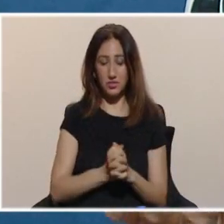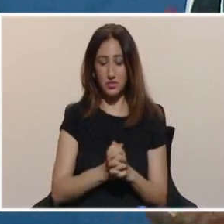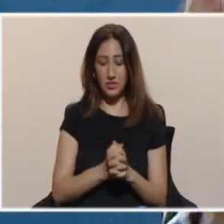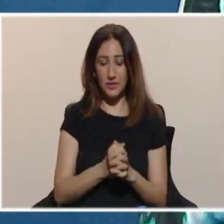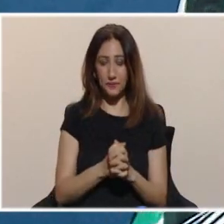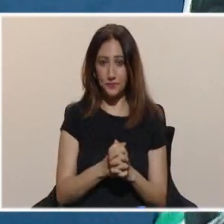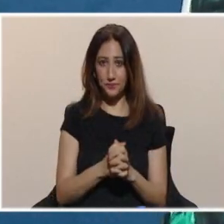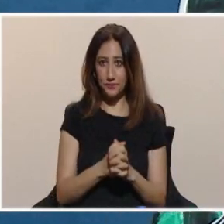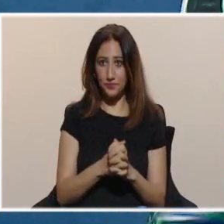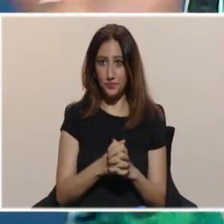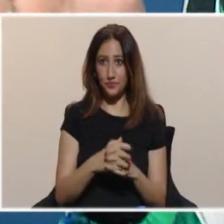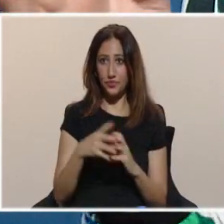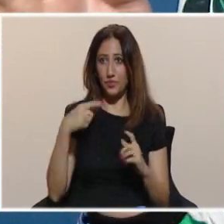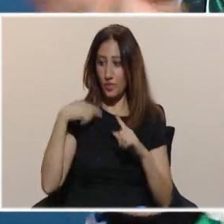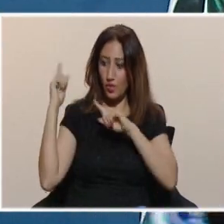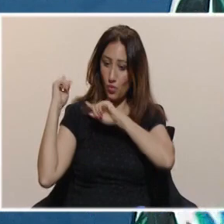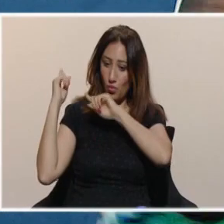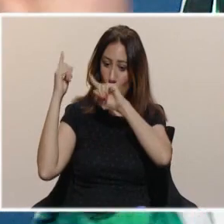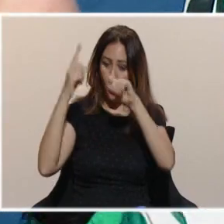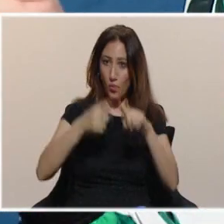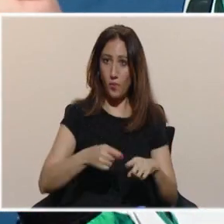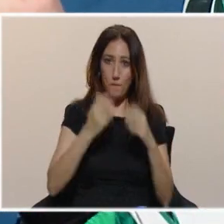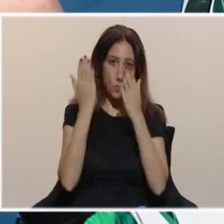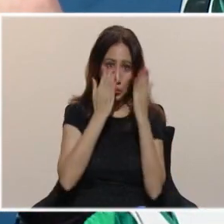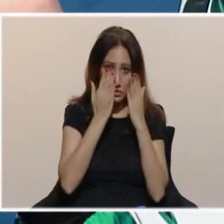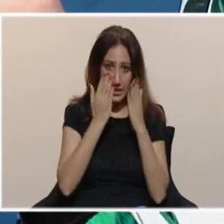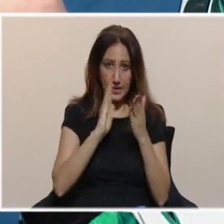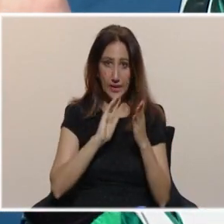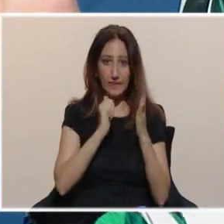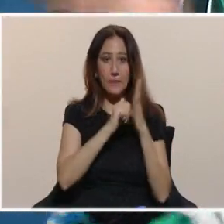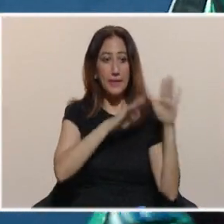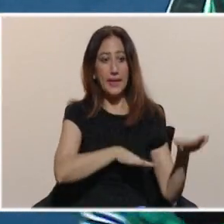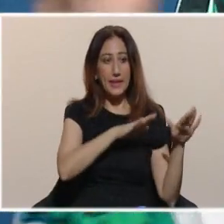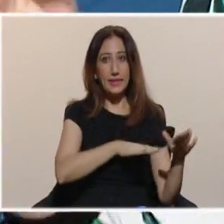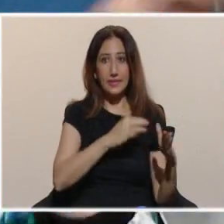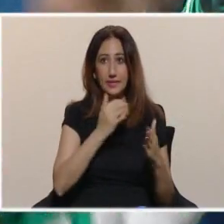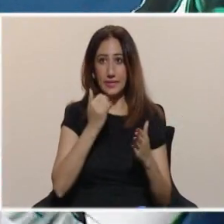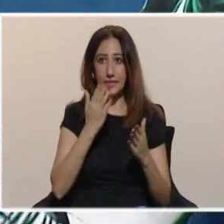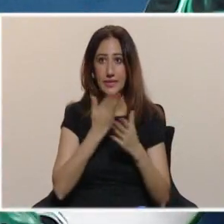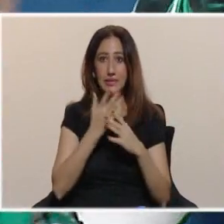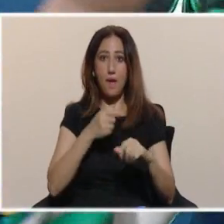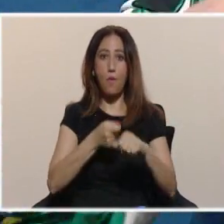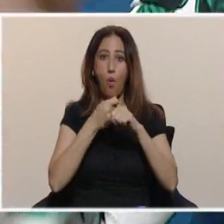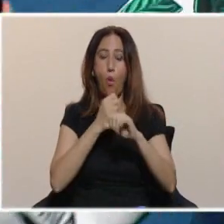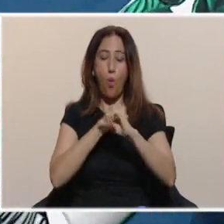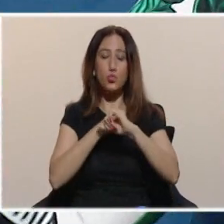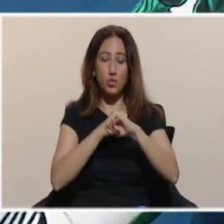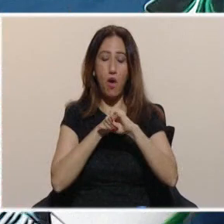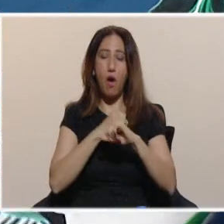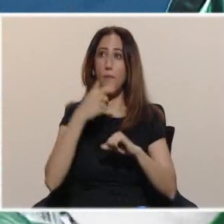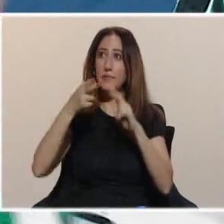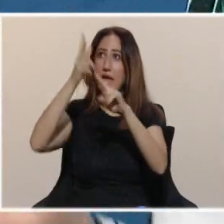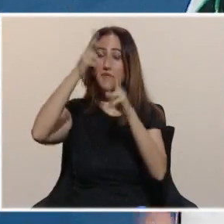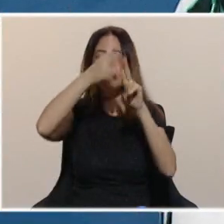حصليش. انا طول حياتي كانت مذاكرتي منازل بسبب الفروسيه والسفر من بلد لبلد